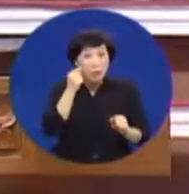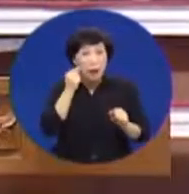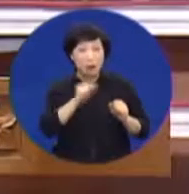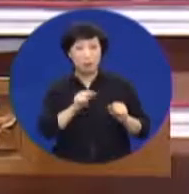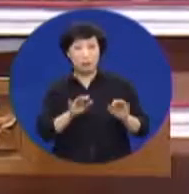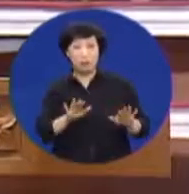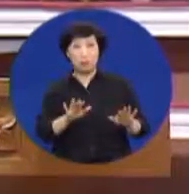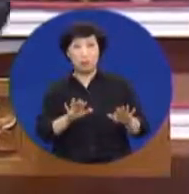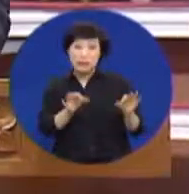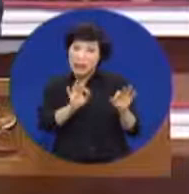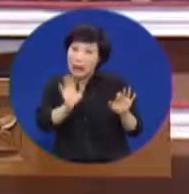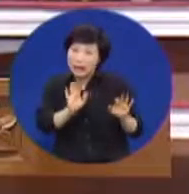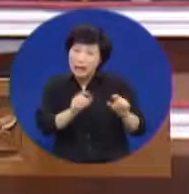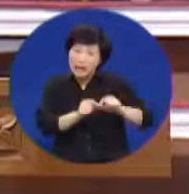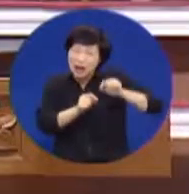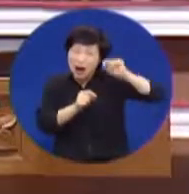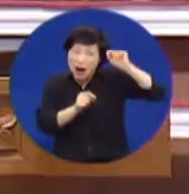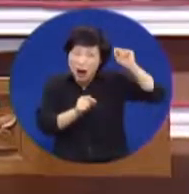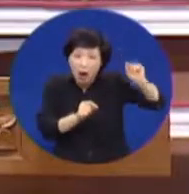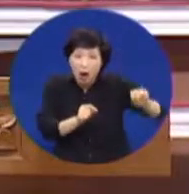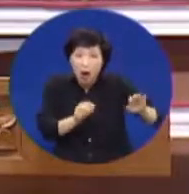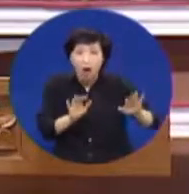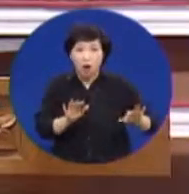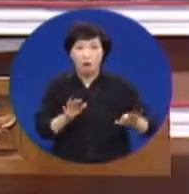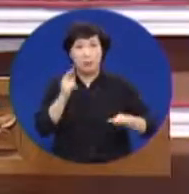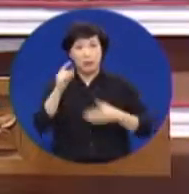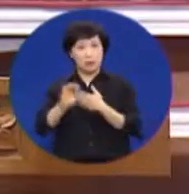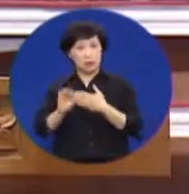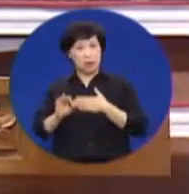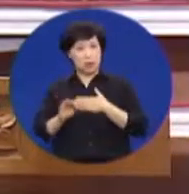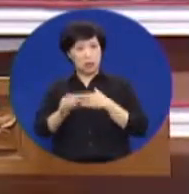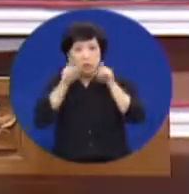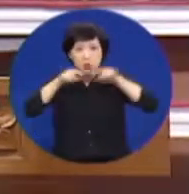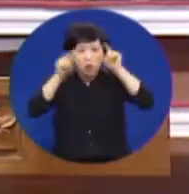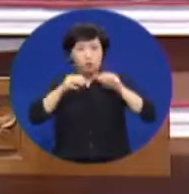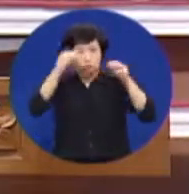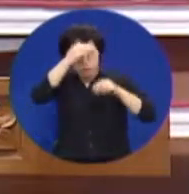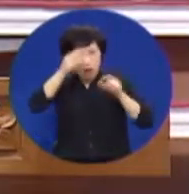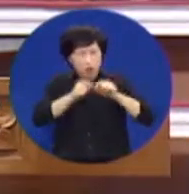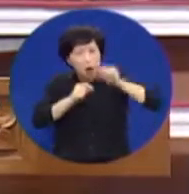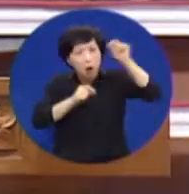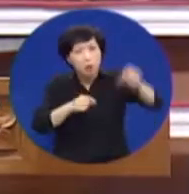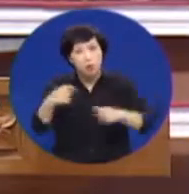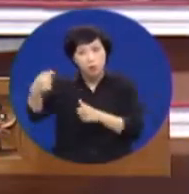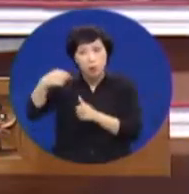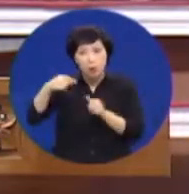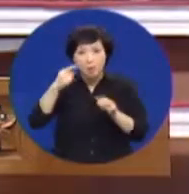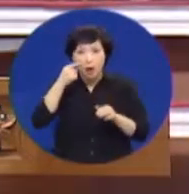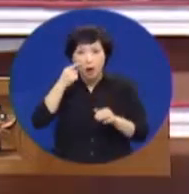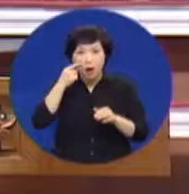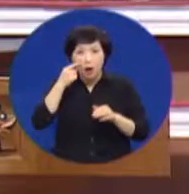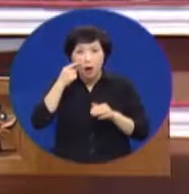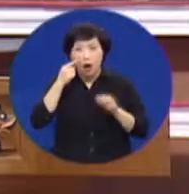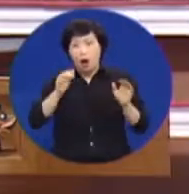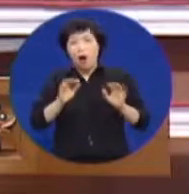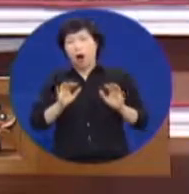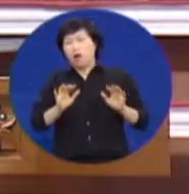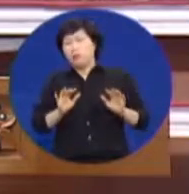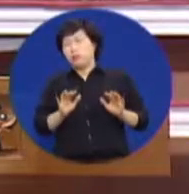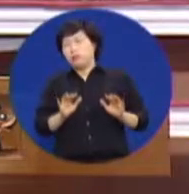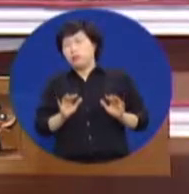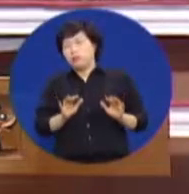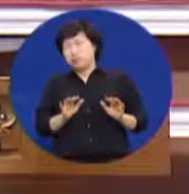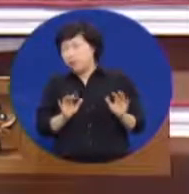그것도, 만약에 나보고 지옥을 영원히 구경하라면, 구경하는 지옥이요. 구경하는